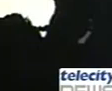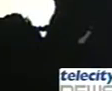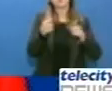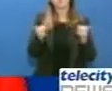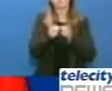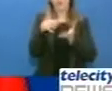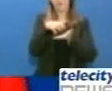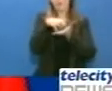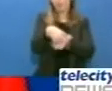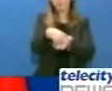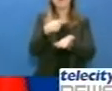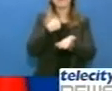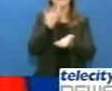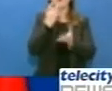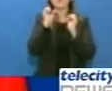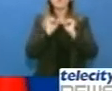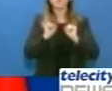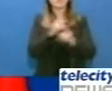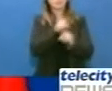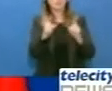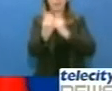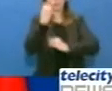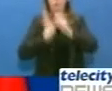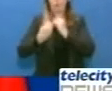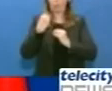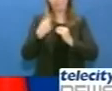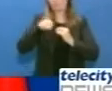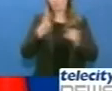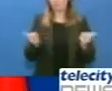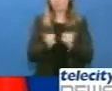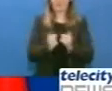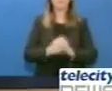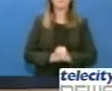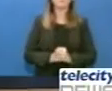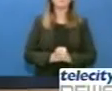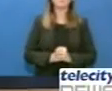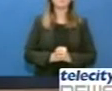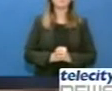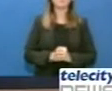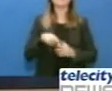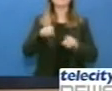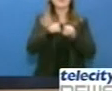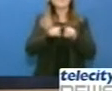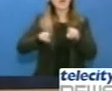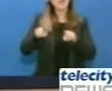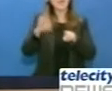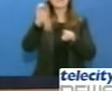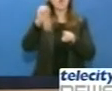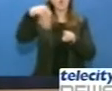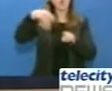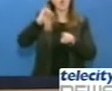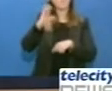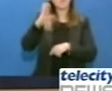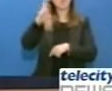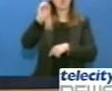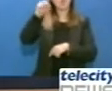festività ecco allora il decreto di natale che prevede oltre all'obbligo della mascherina all'aperto in tutto il paese fino